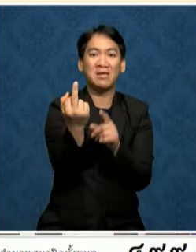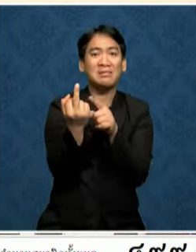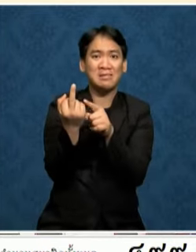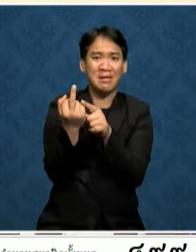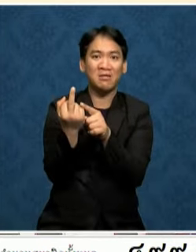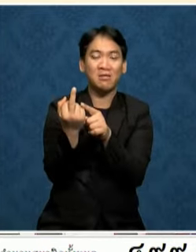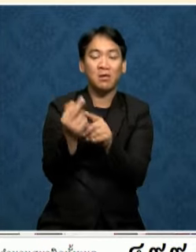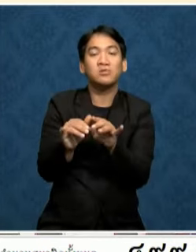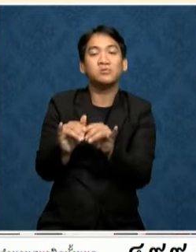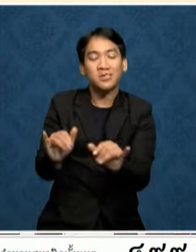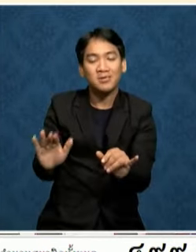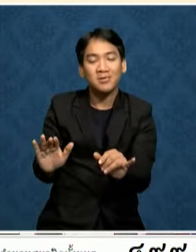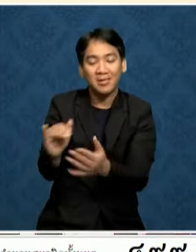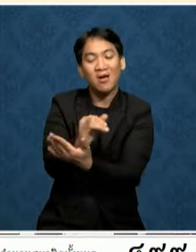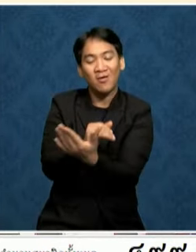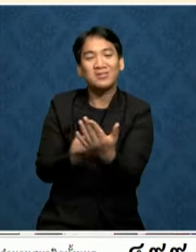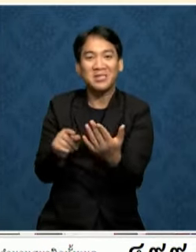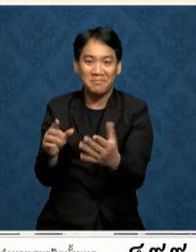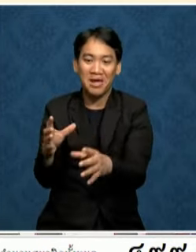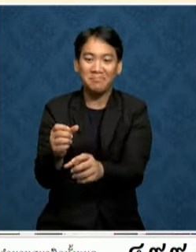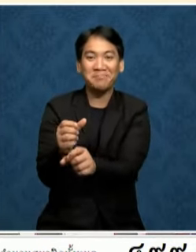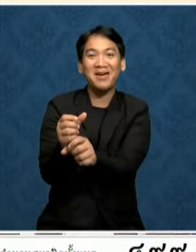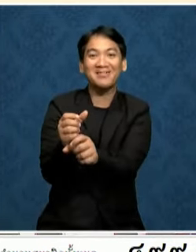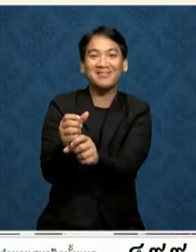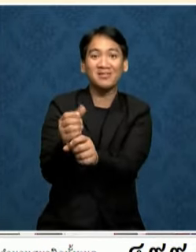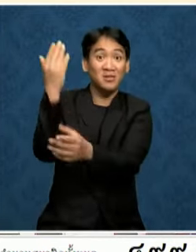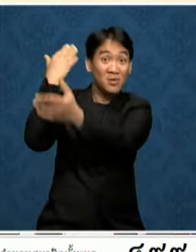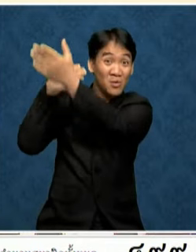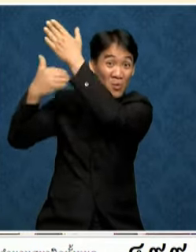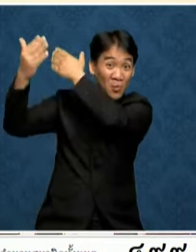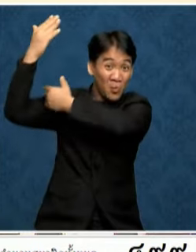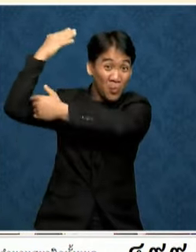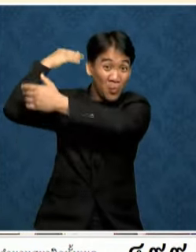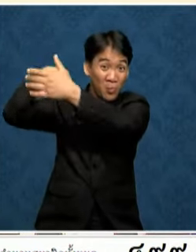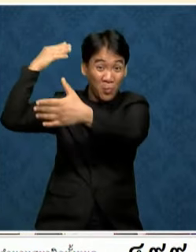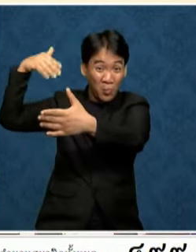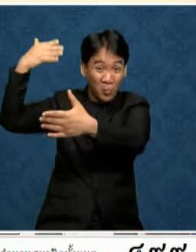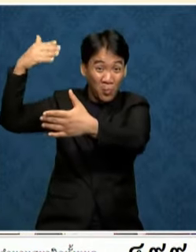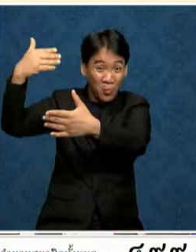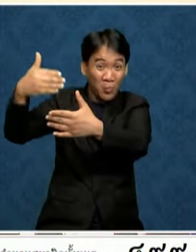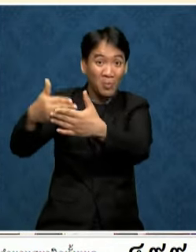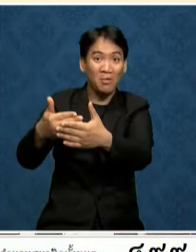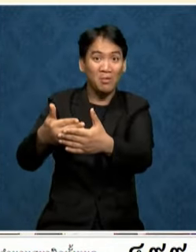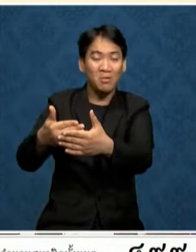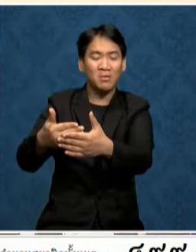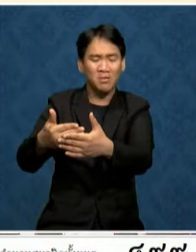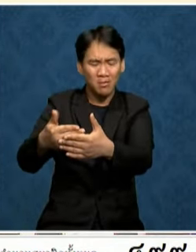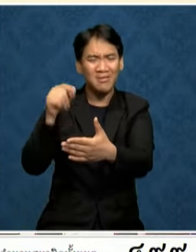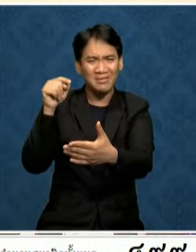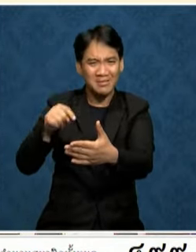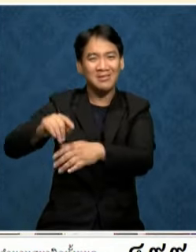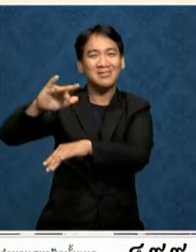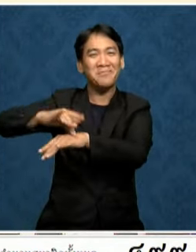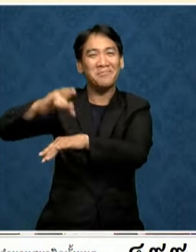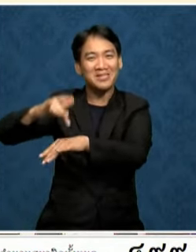เขาเรียกว่าศิลปะตั้งแต่เราไปทั้เกิดไม่รู้กี่ชาติแล้วที่เห็นมาเราก็รู้อยู่ว่าธรรมชาตินะ